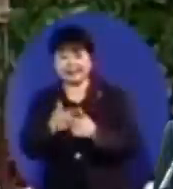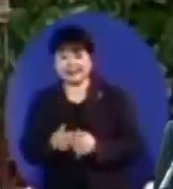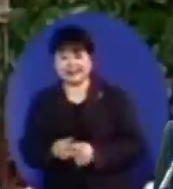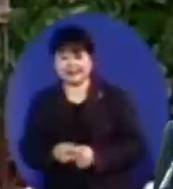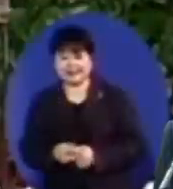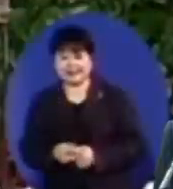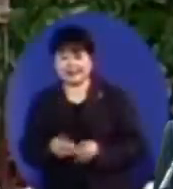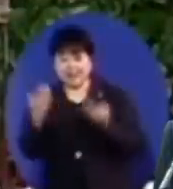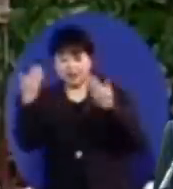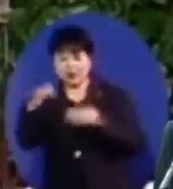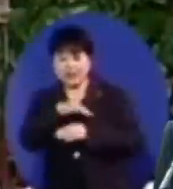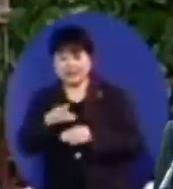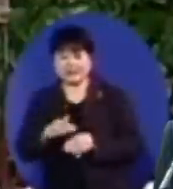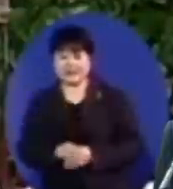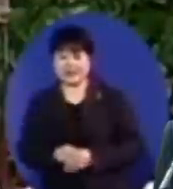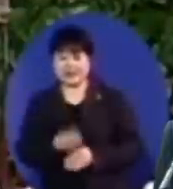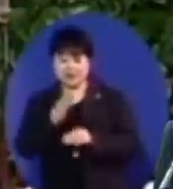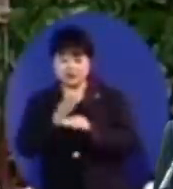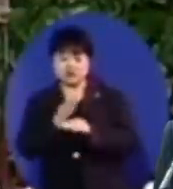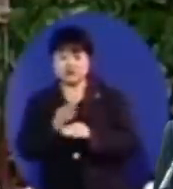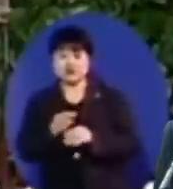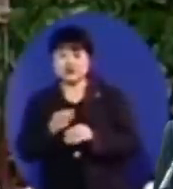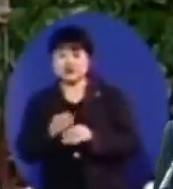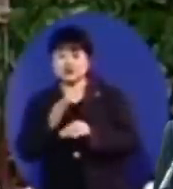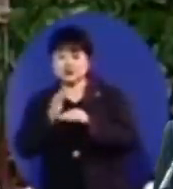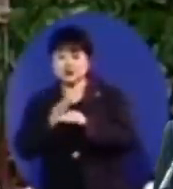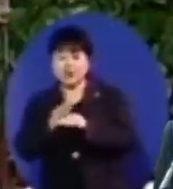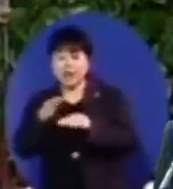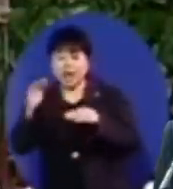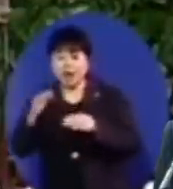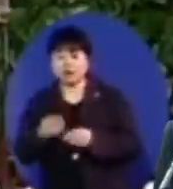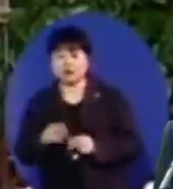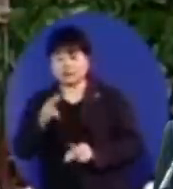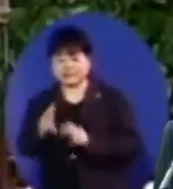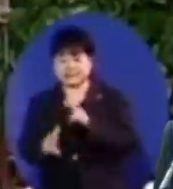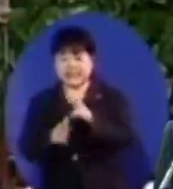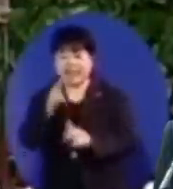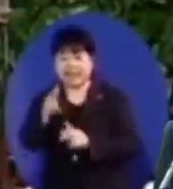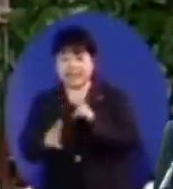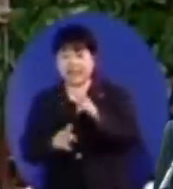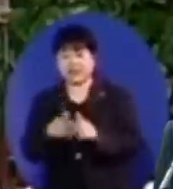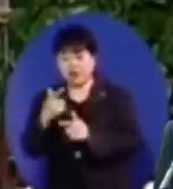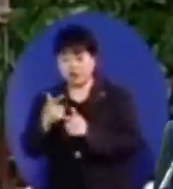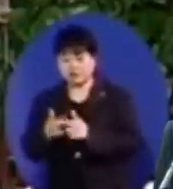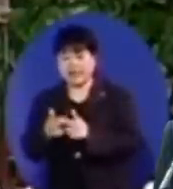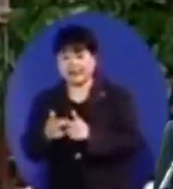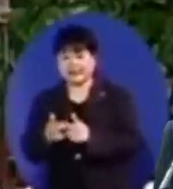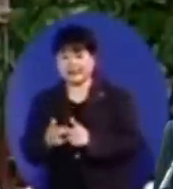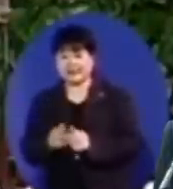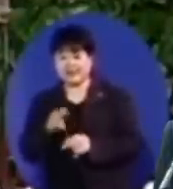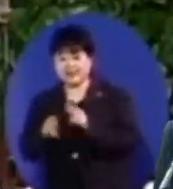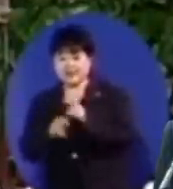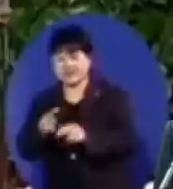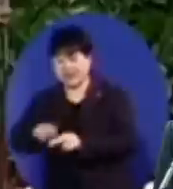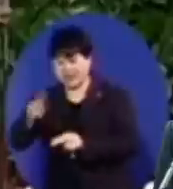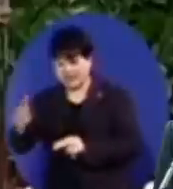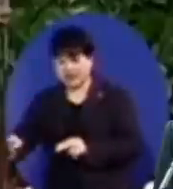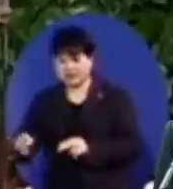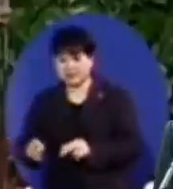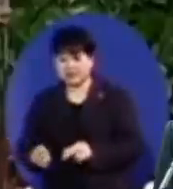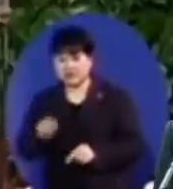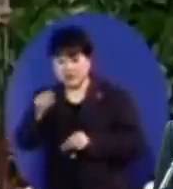부산에 살았기 때문에 중학교를 가려면 부산진역에 가서 기차를 타고 동네역에 가서 내려 학교까지